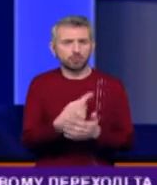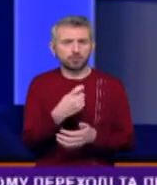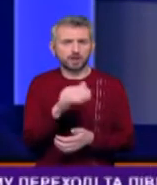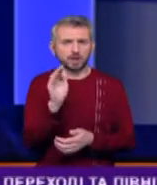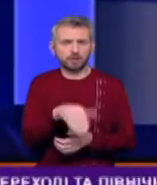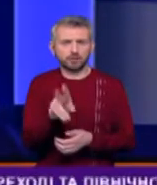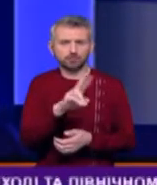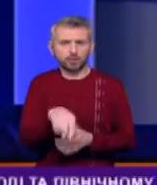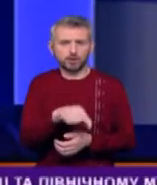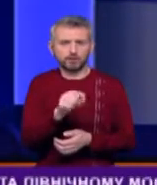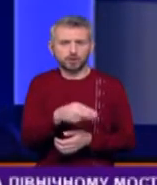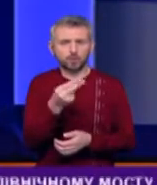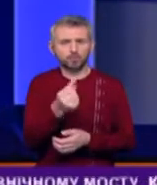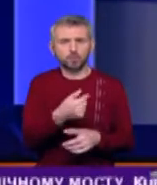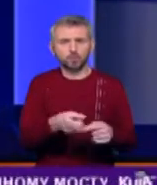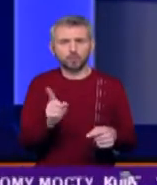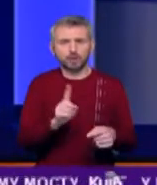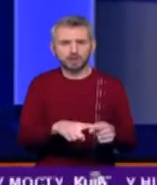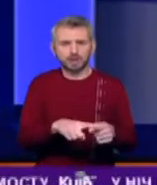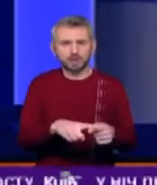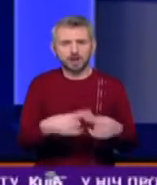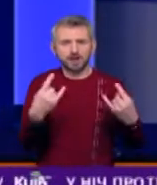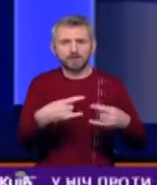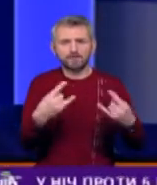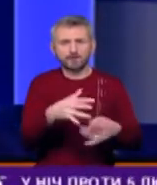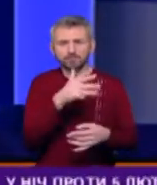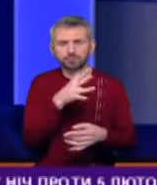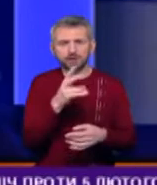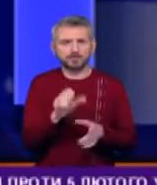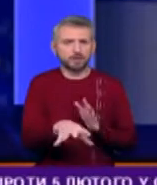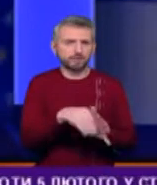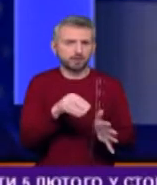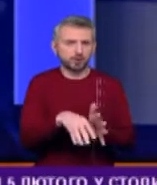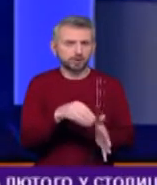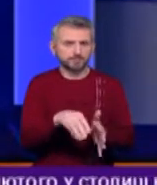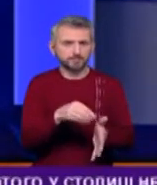доларів, вони купують оцей ефірний час ще на вибори